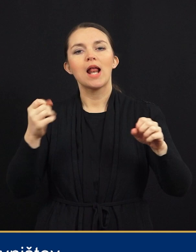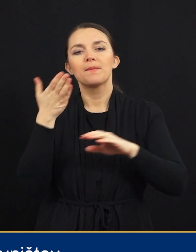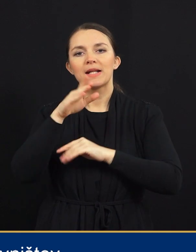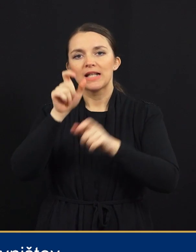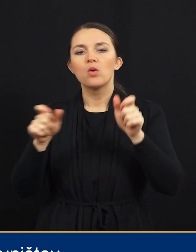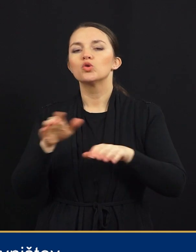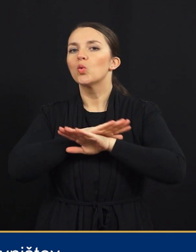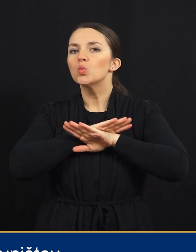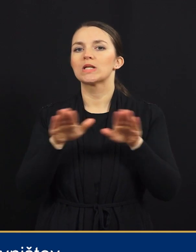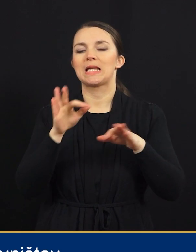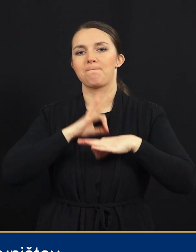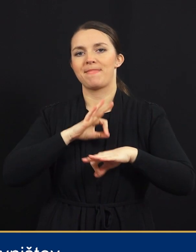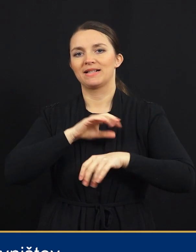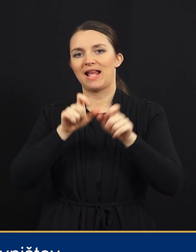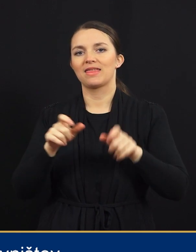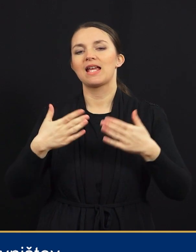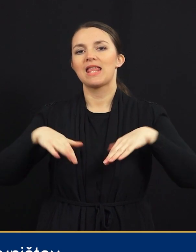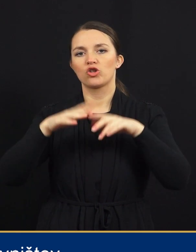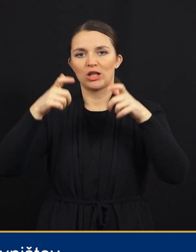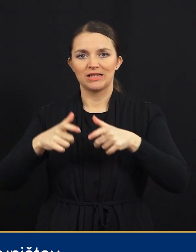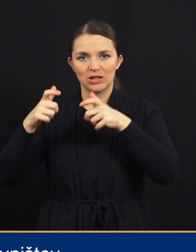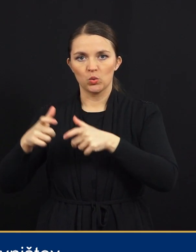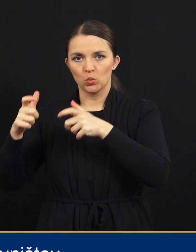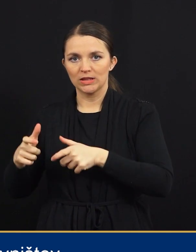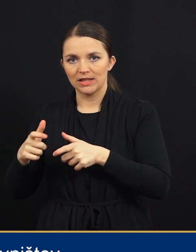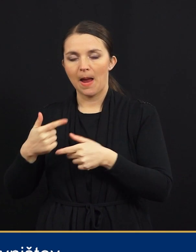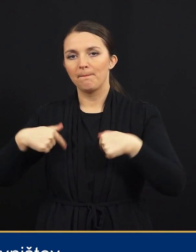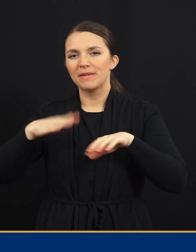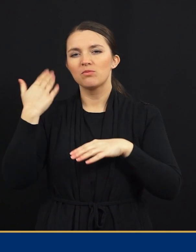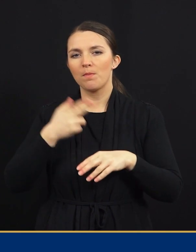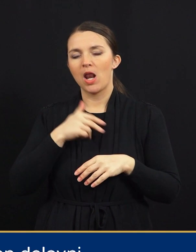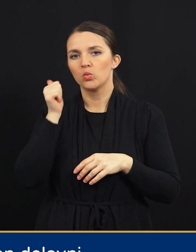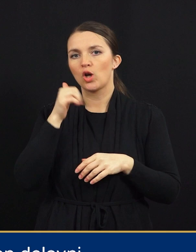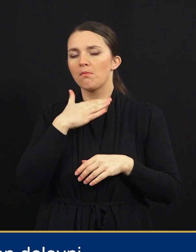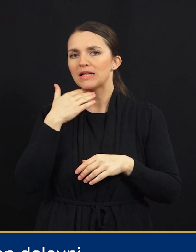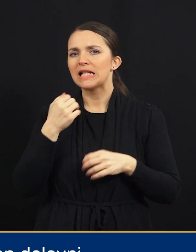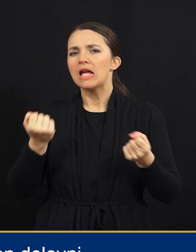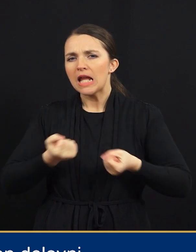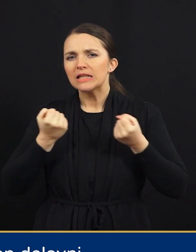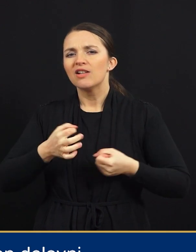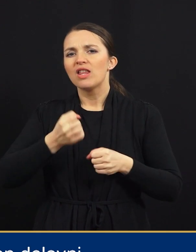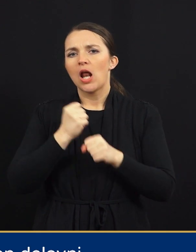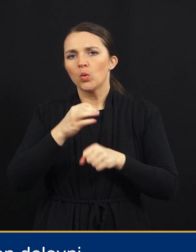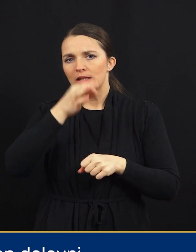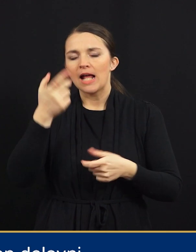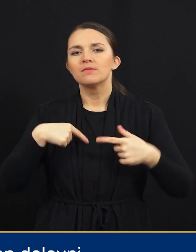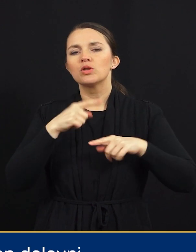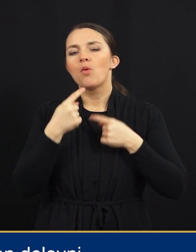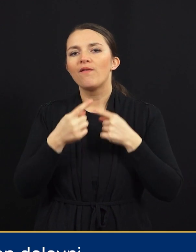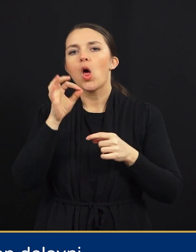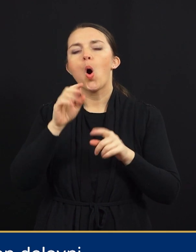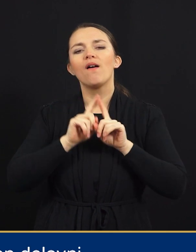diplomatsko-konzularnih predstavništev, vsi predsedniki naših institucij. Mi smo imeli včeraj precej intenziven delovni dan,